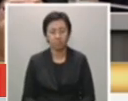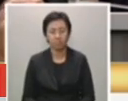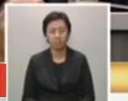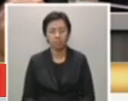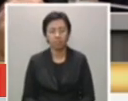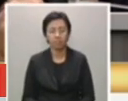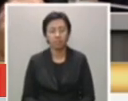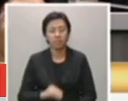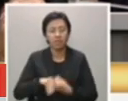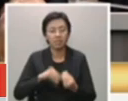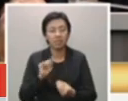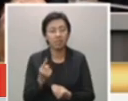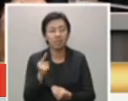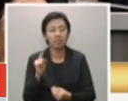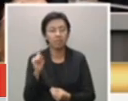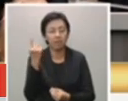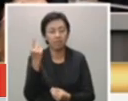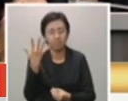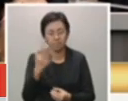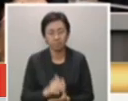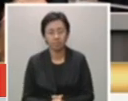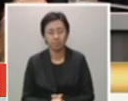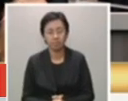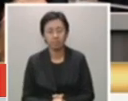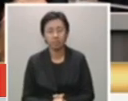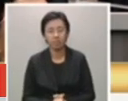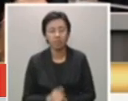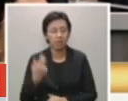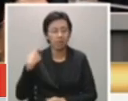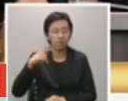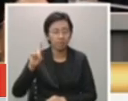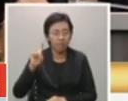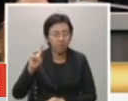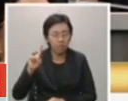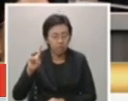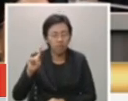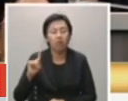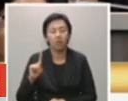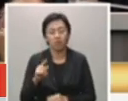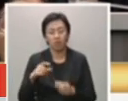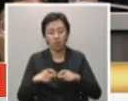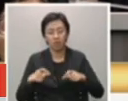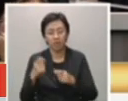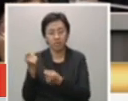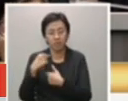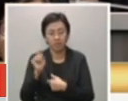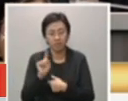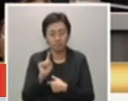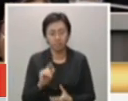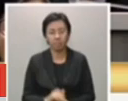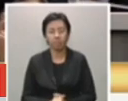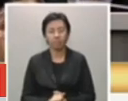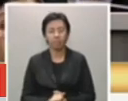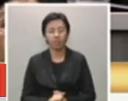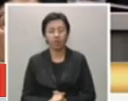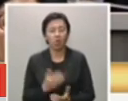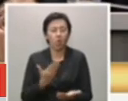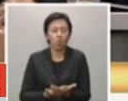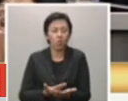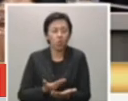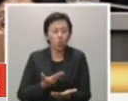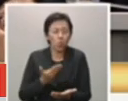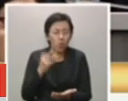ๆและที่สำคัญที่สุดคนที่ได้รับประโยชน์สูงสุดจากนโยบายบัตรสวัสดิการแห่งรัฐก็เจ้าสัวใหญ่ที่ท่